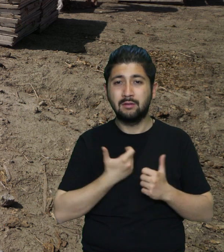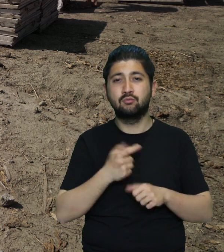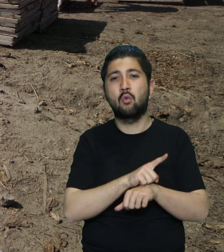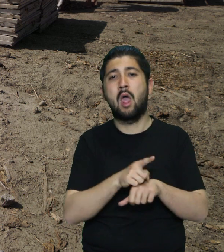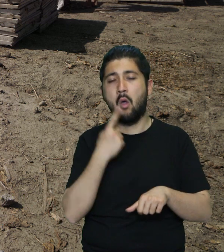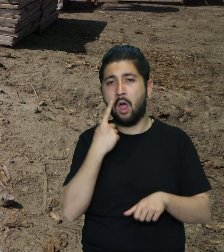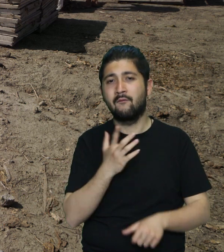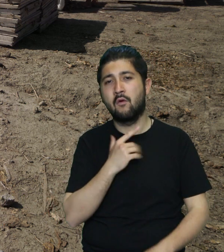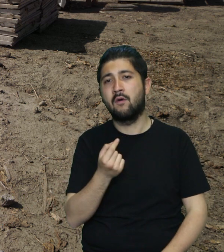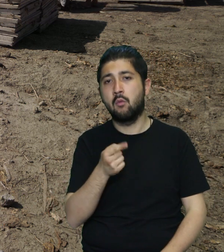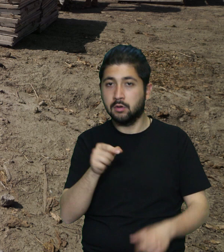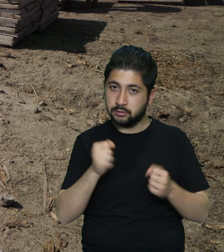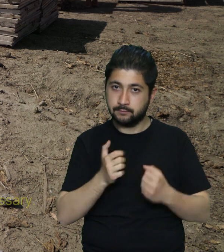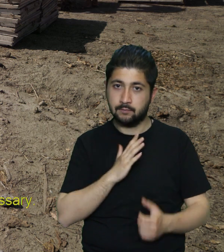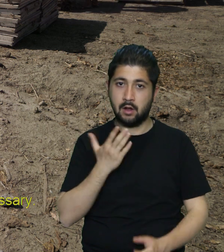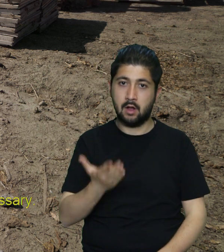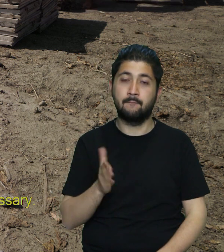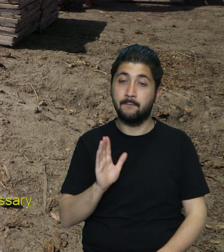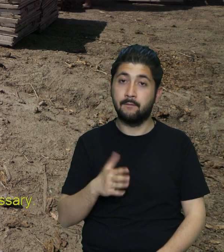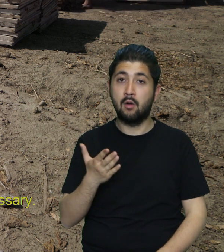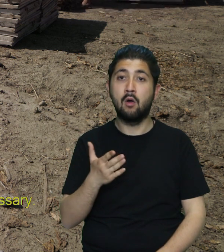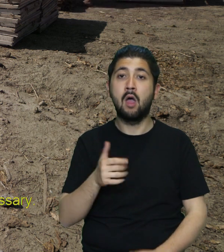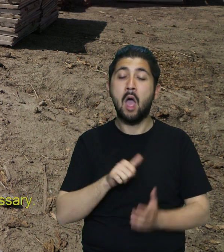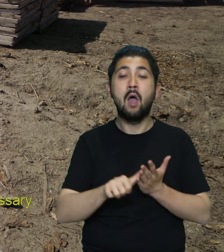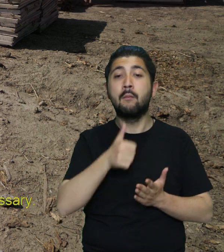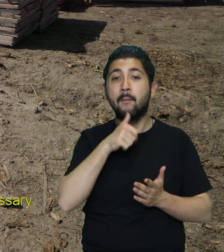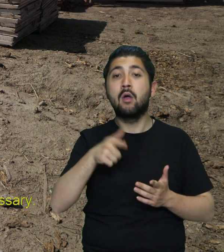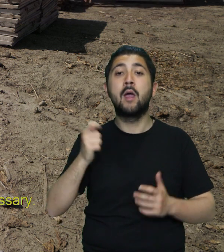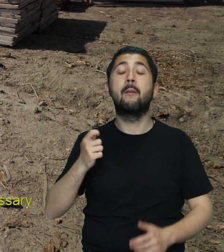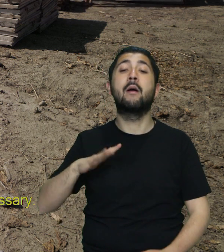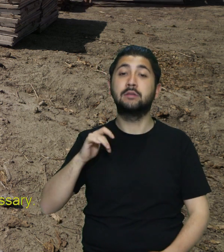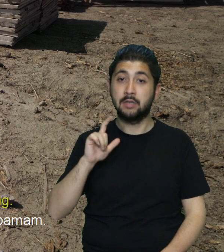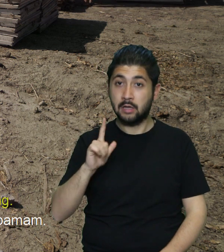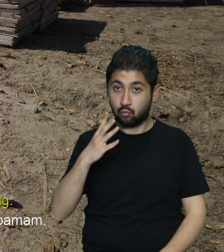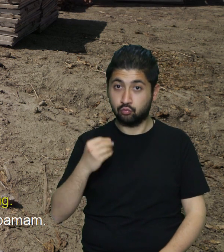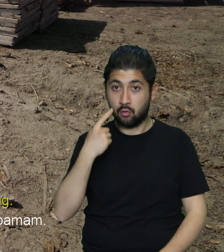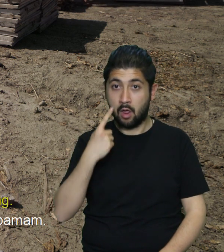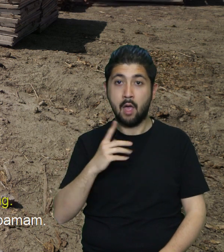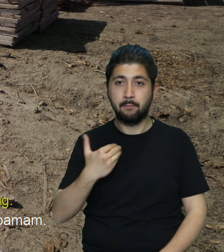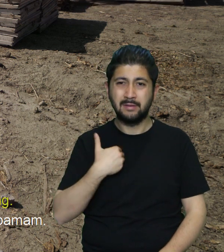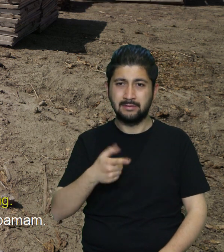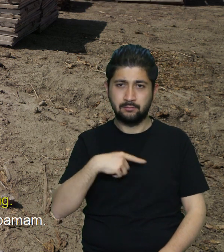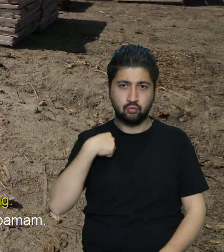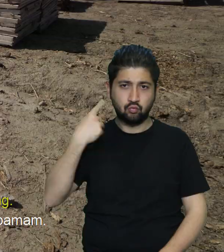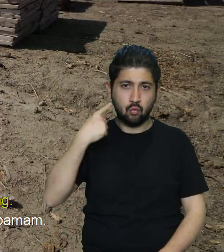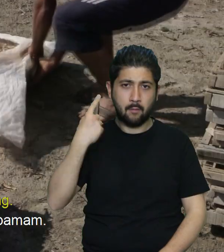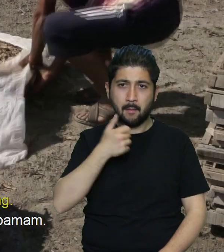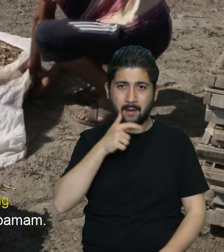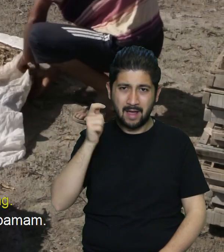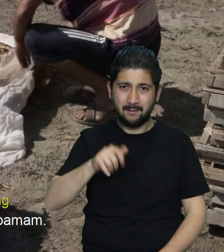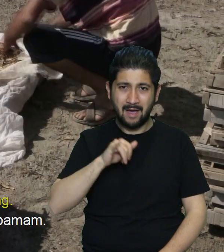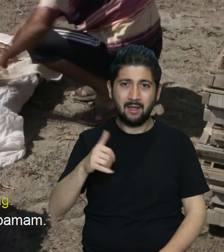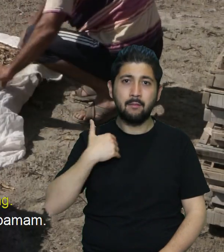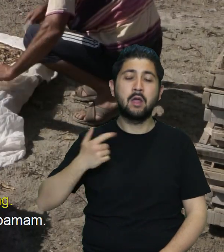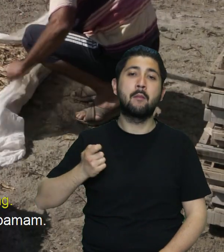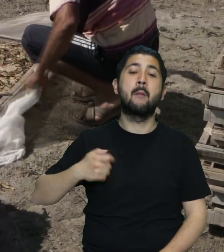süreç. Ama bunun kışı da var. Yani her baba bunu yapamaz gerektiğinde. Yani bizler, ben düşünüyorum da babamın yaptığı